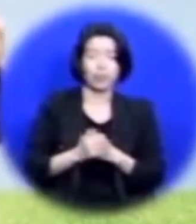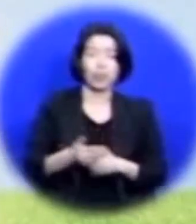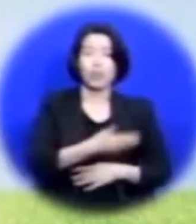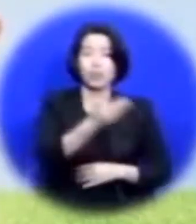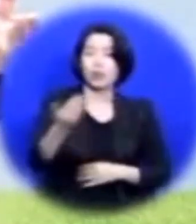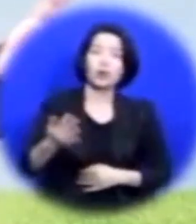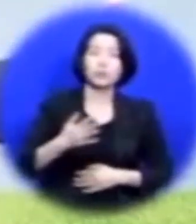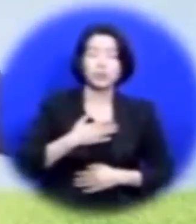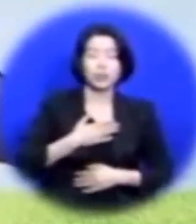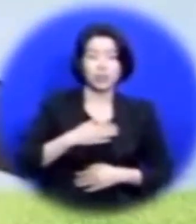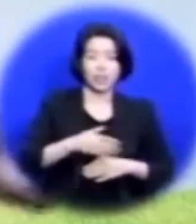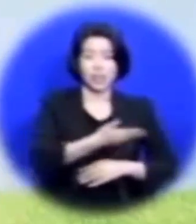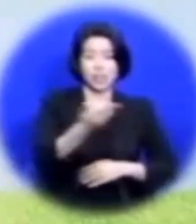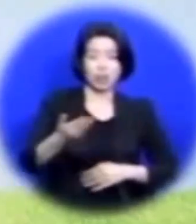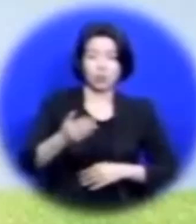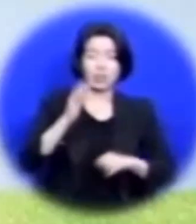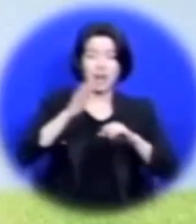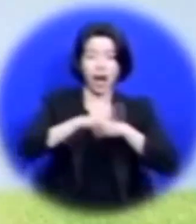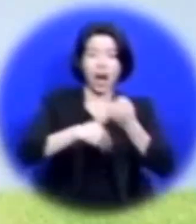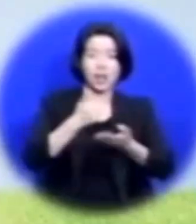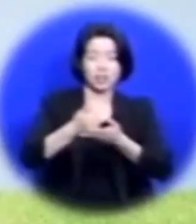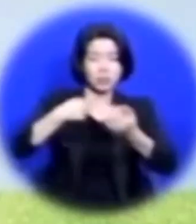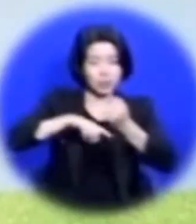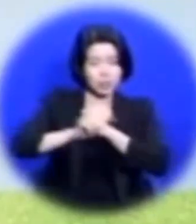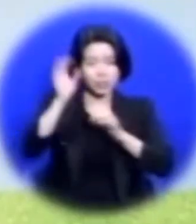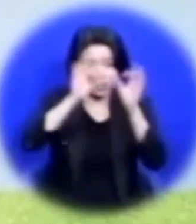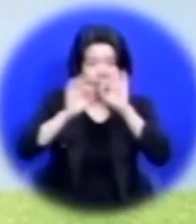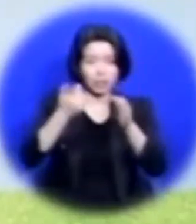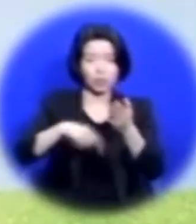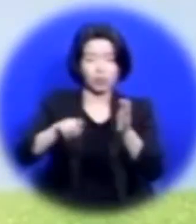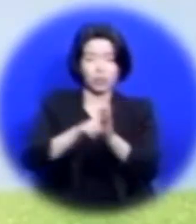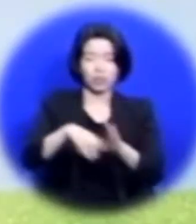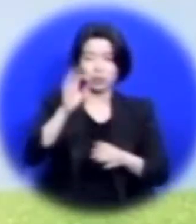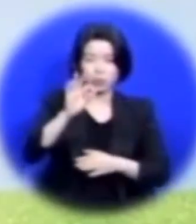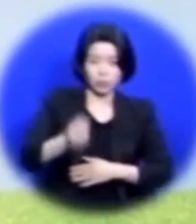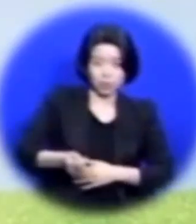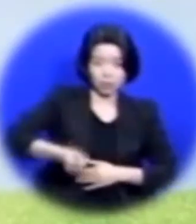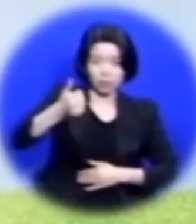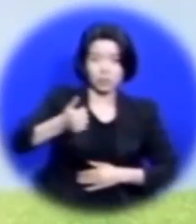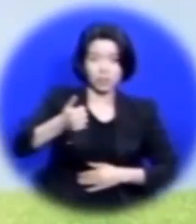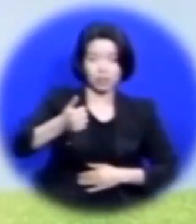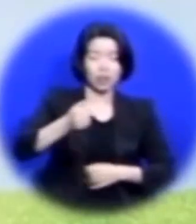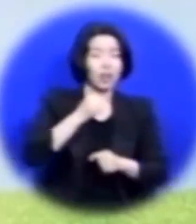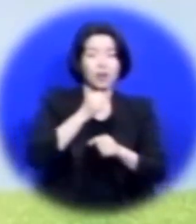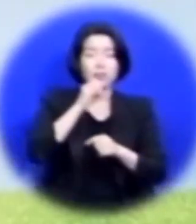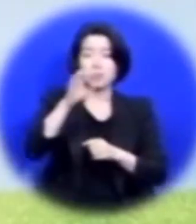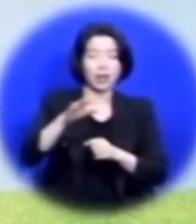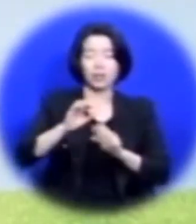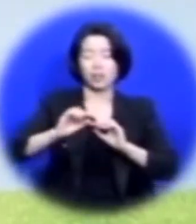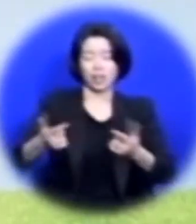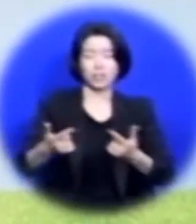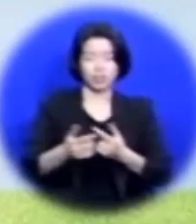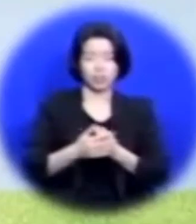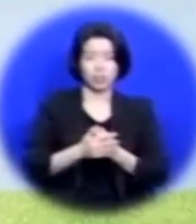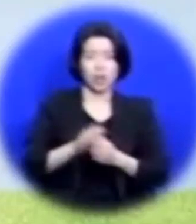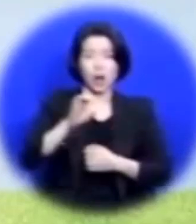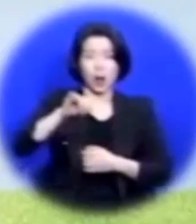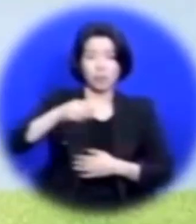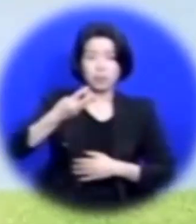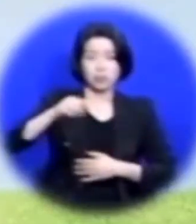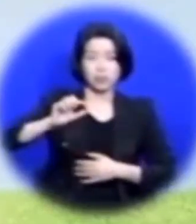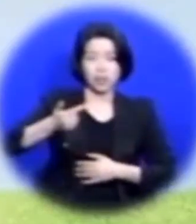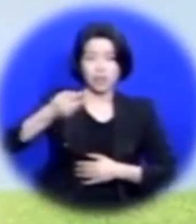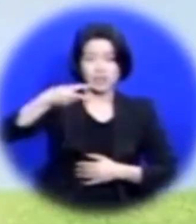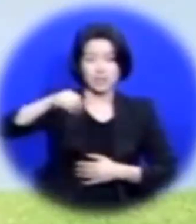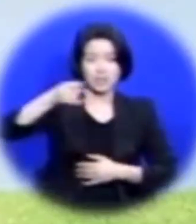여러분 저는 오늘 여러분들이 하나님의 뜻을 찾기 위해서 동전 던지기를 하나 내고 말씀하 된게 아닙니다 프란 수에 또는